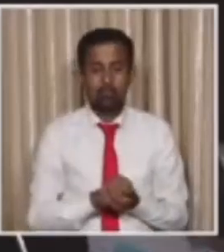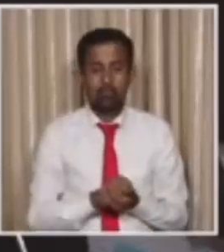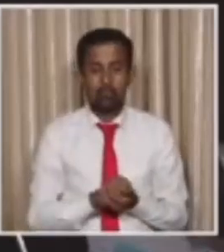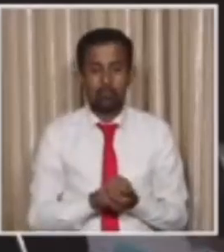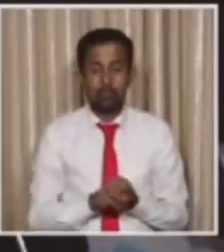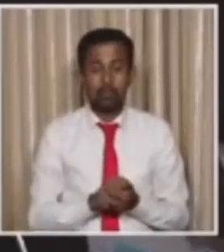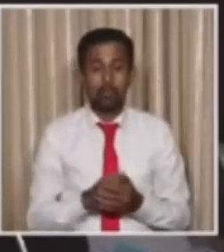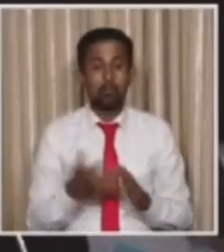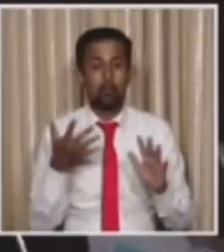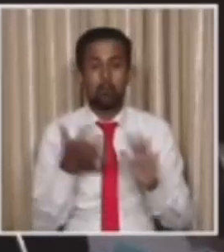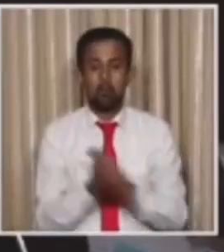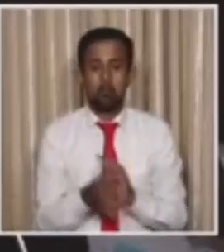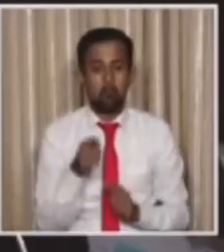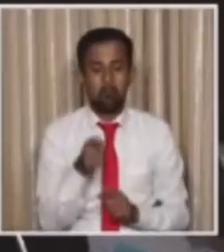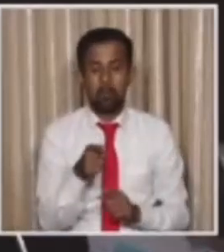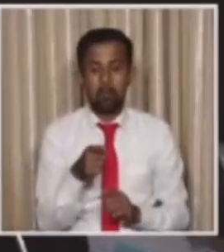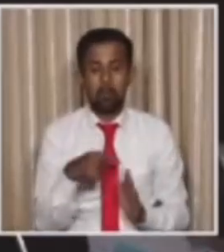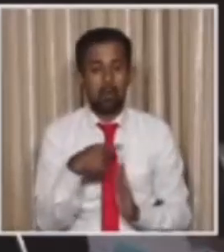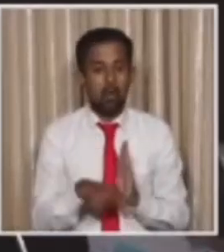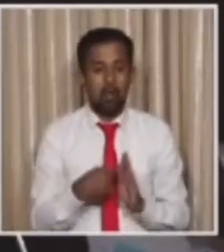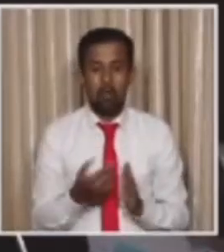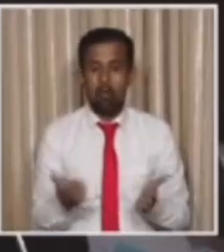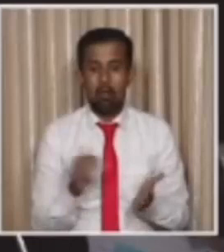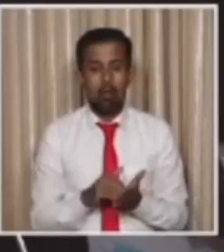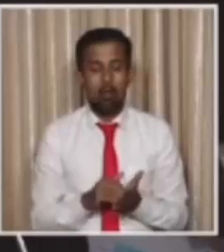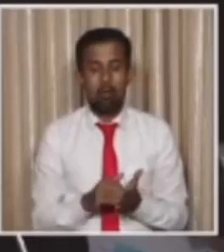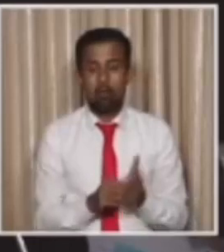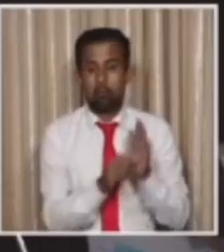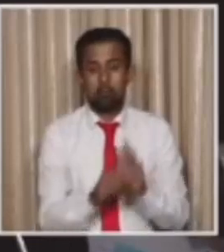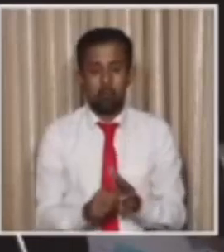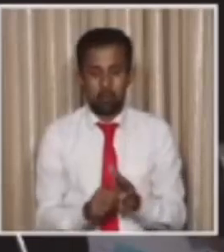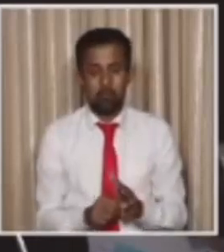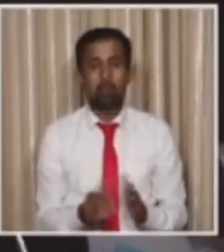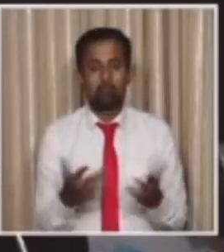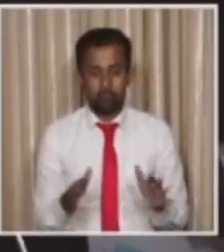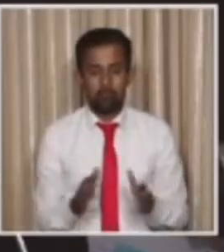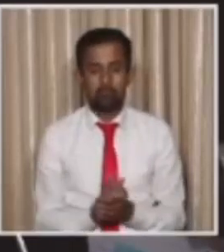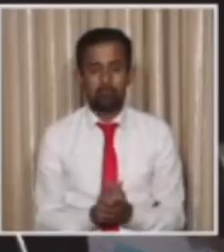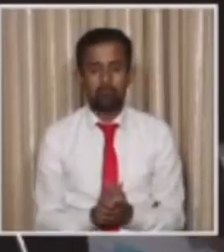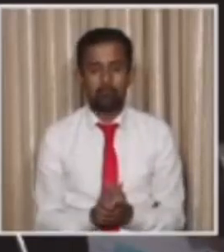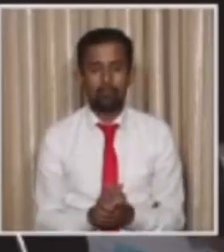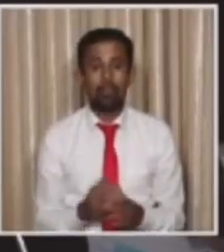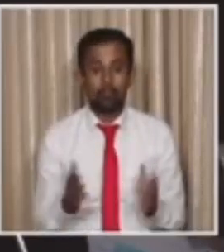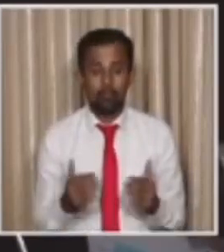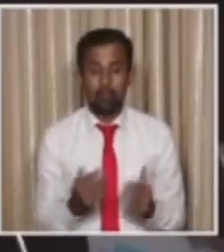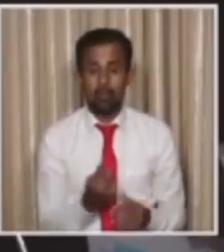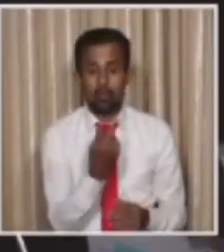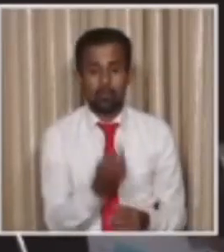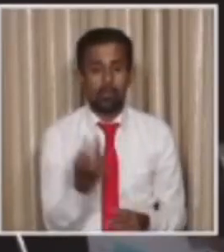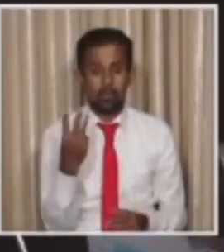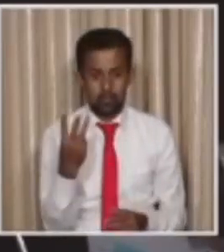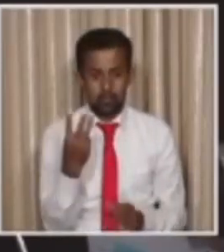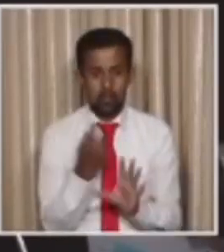විෂම චක්‍රයට රට නැවත යටවීම තමයි මේන් සිදුවන්නේ. ඒ විතරක් නෙවෙයි 2003